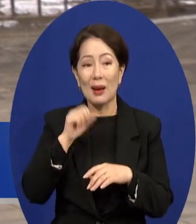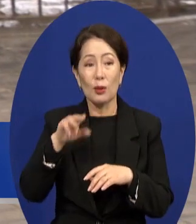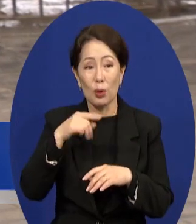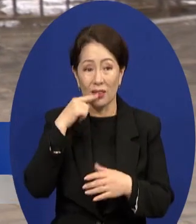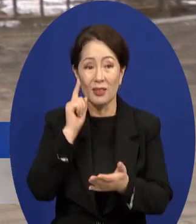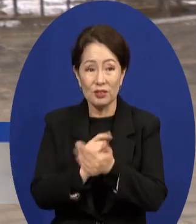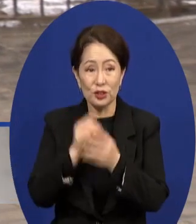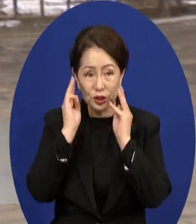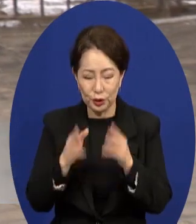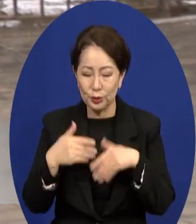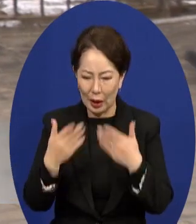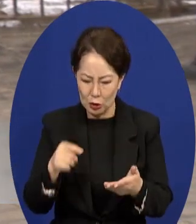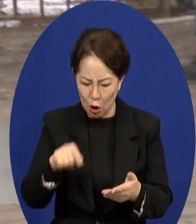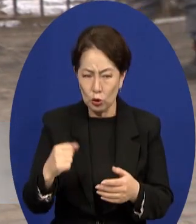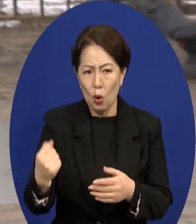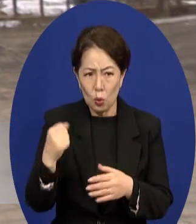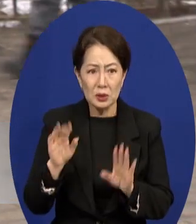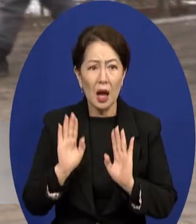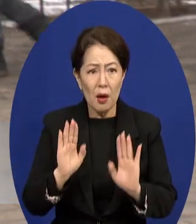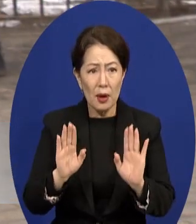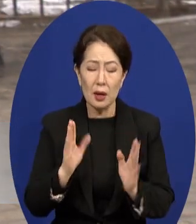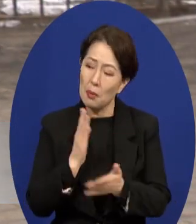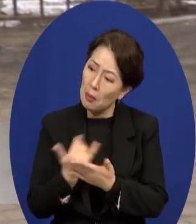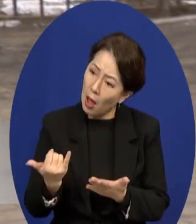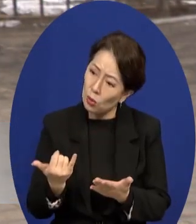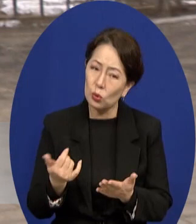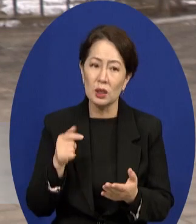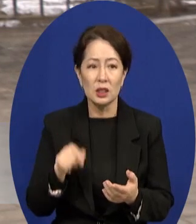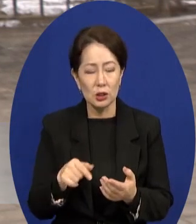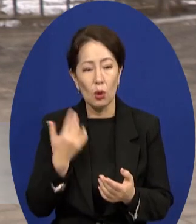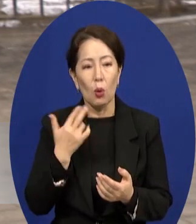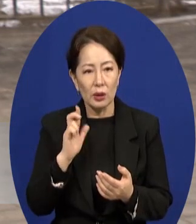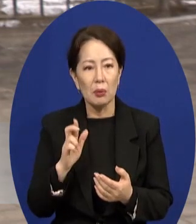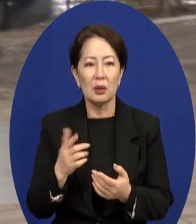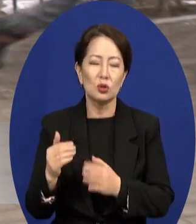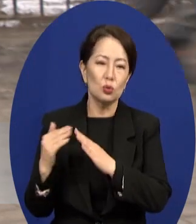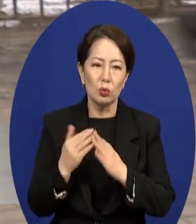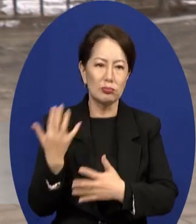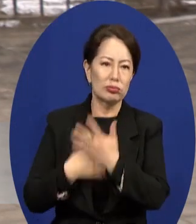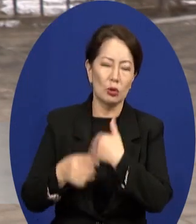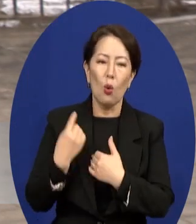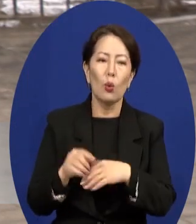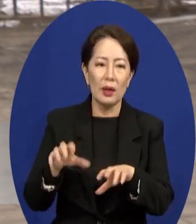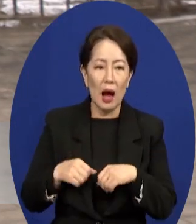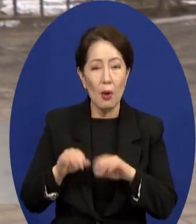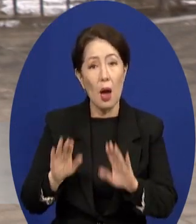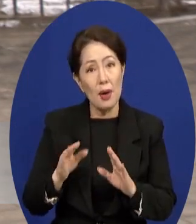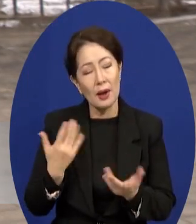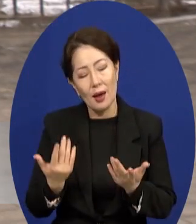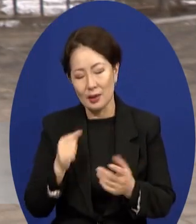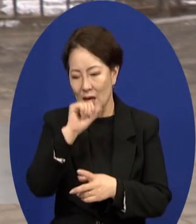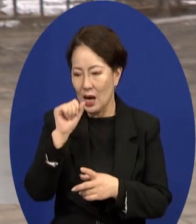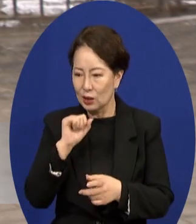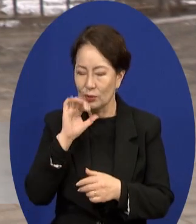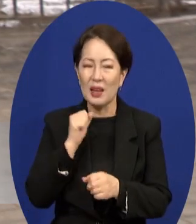байсан. За энэ шийдвэр өнөөдөр хүчин төгөлдөр хэвээрээ байгаа юу? Эсвэл Улаанбаатар хотод шилжин иргэстийг хүлээн авч байгаа вэ гэдэг асуудлаар бид